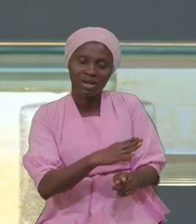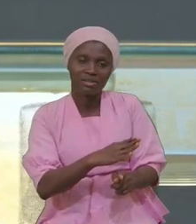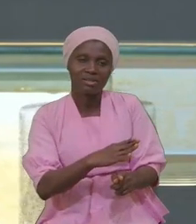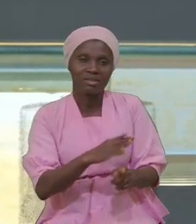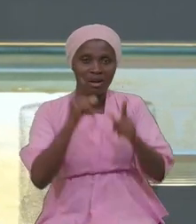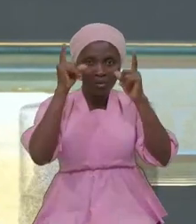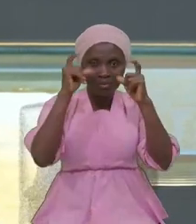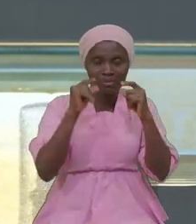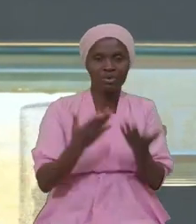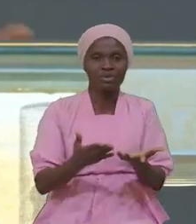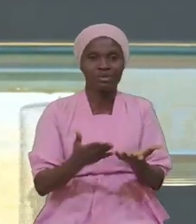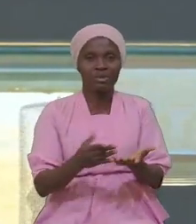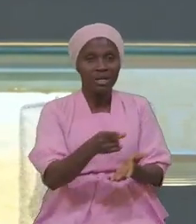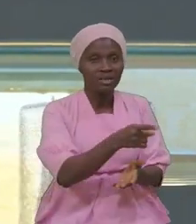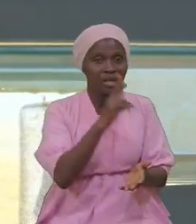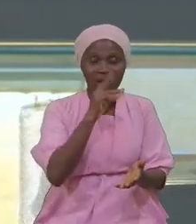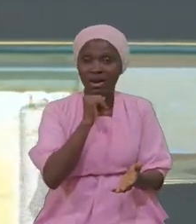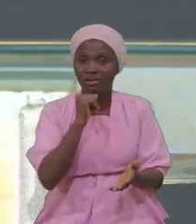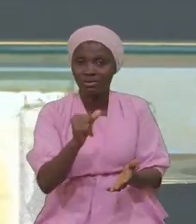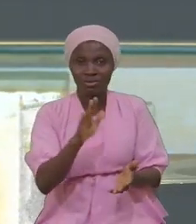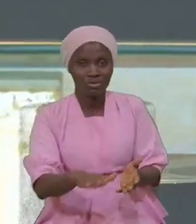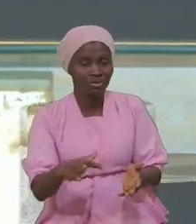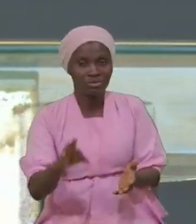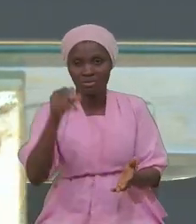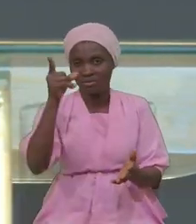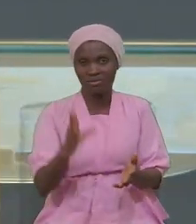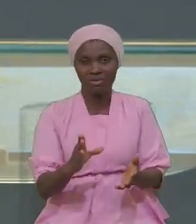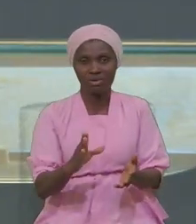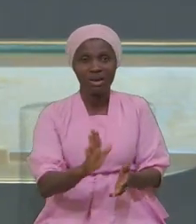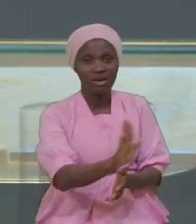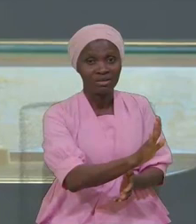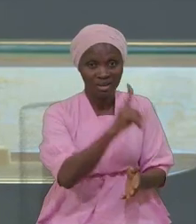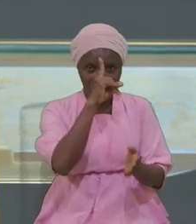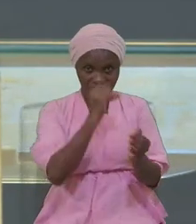pas enfants de Dieu. Leur foi est morte.